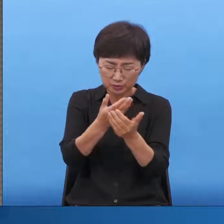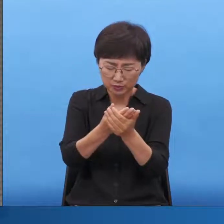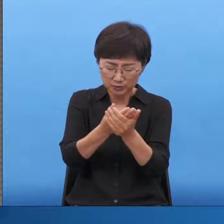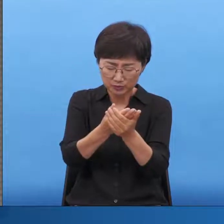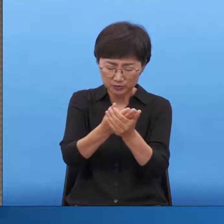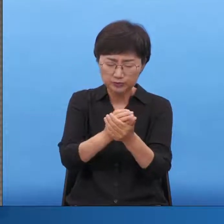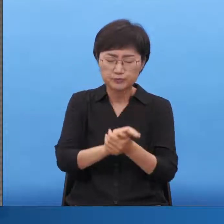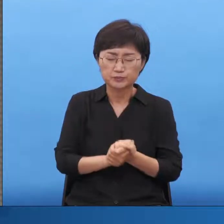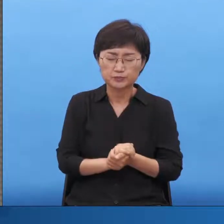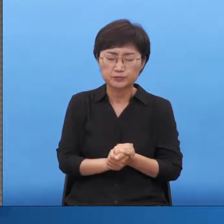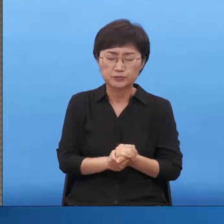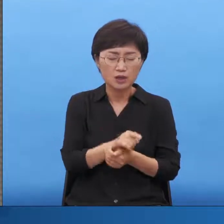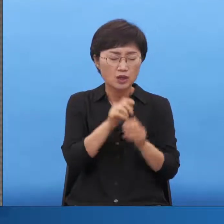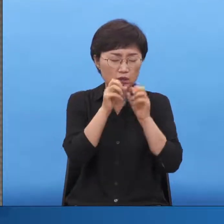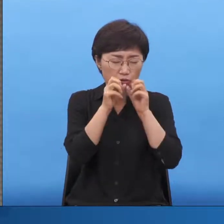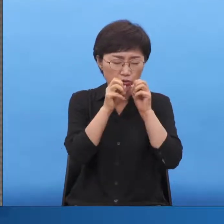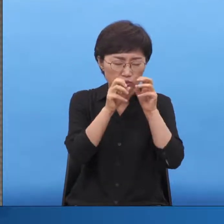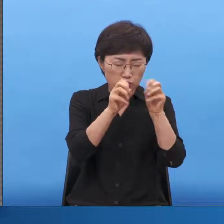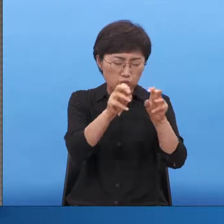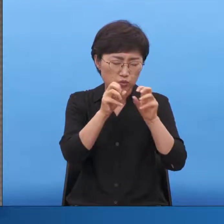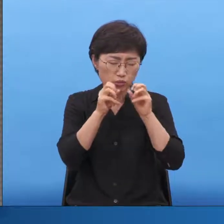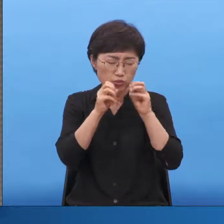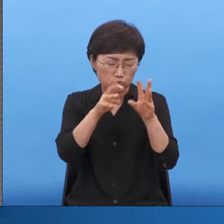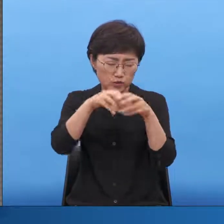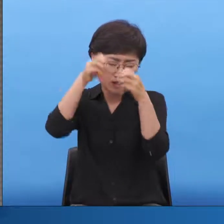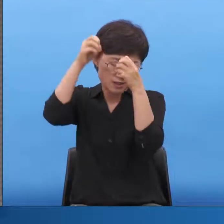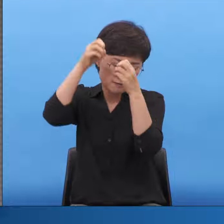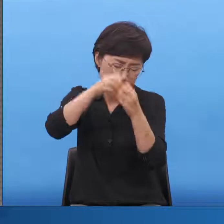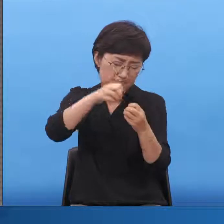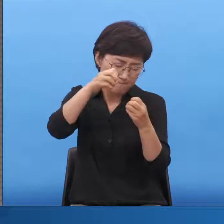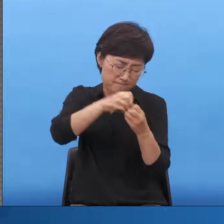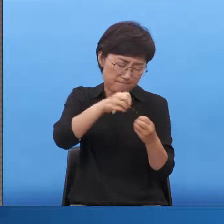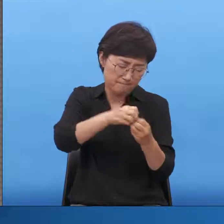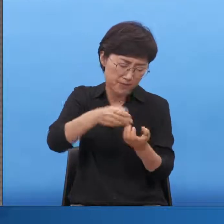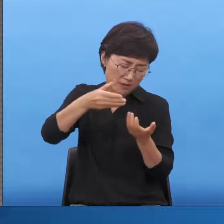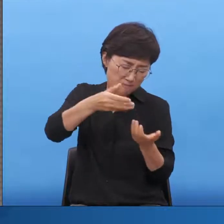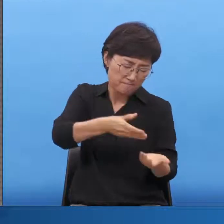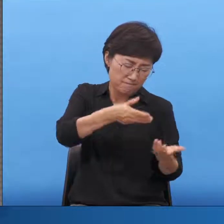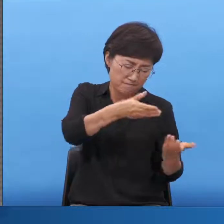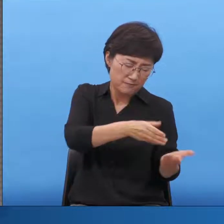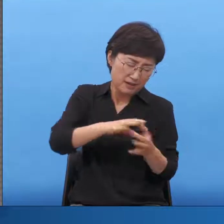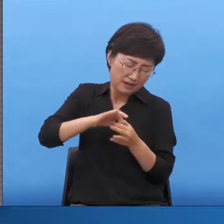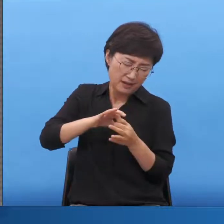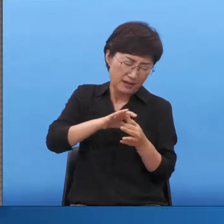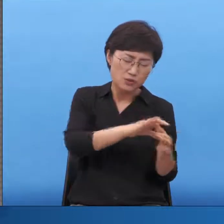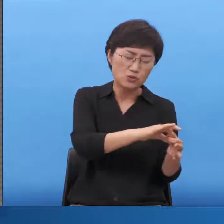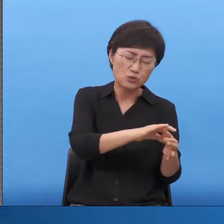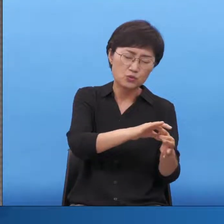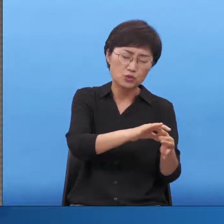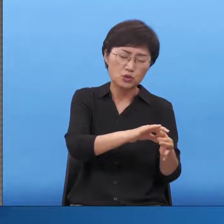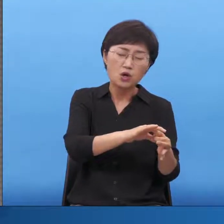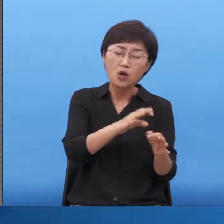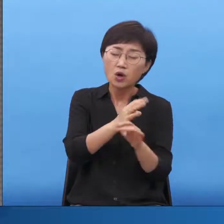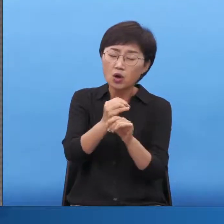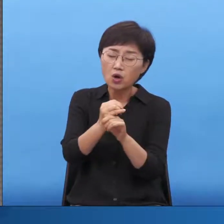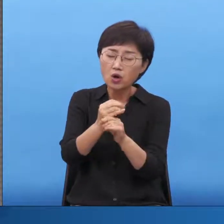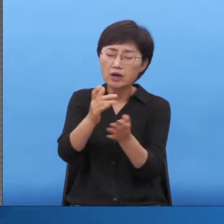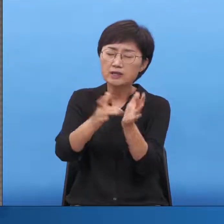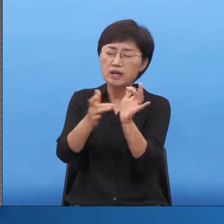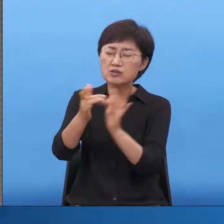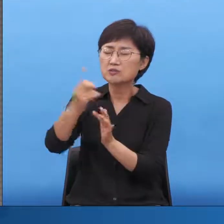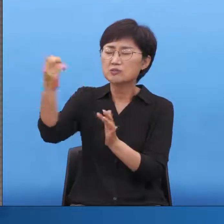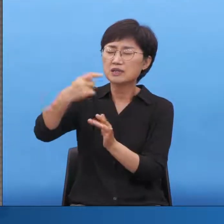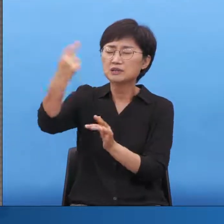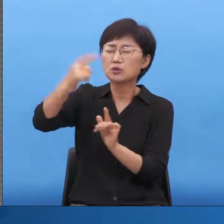愿第25届世界人们的大会之上用宝座的能力与我们同在。 이 전도운동이 계대를 이어가며 주님 오실 그날까지 지속할 우리 후대